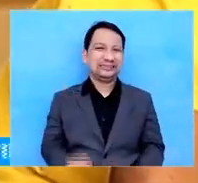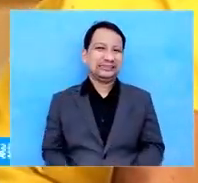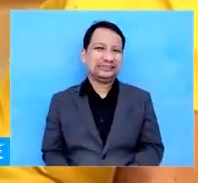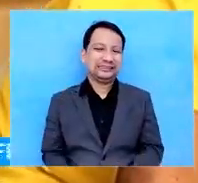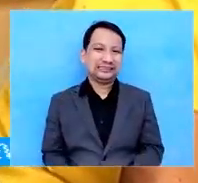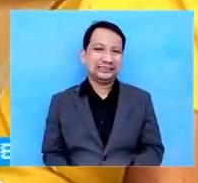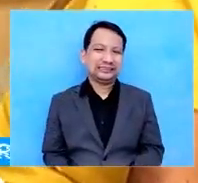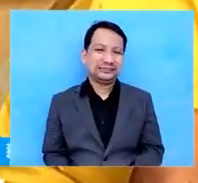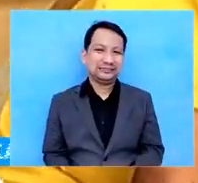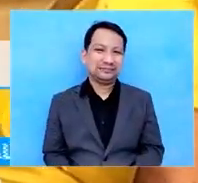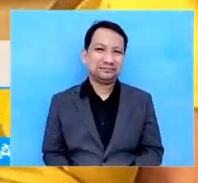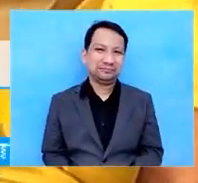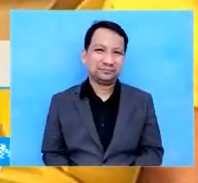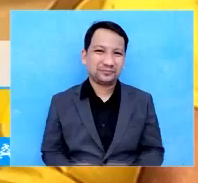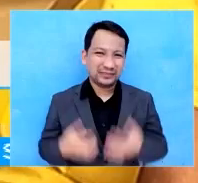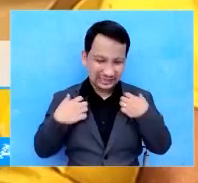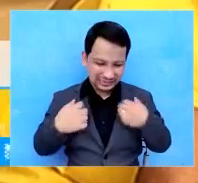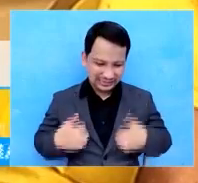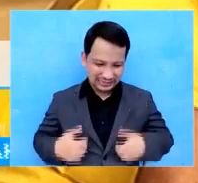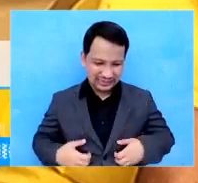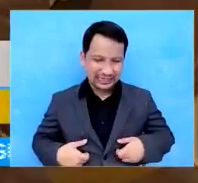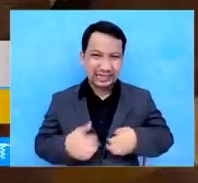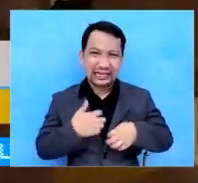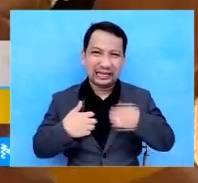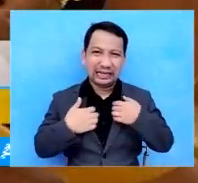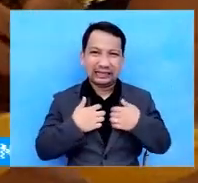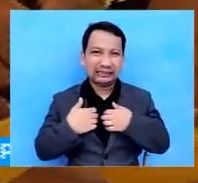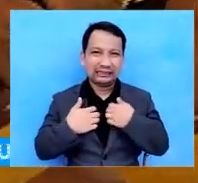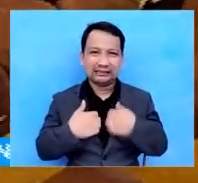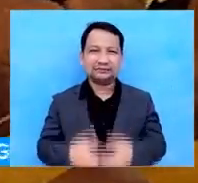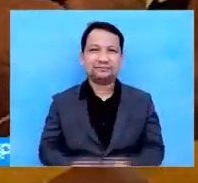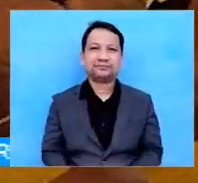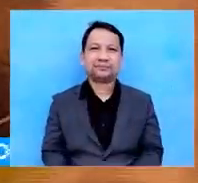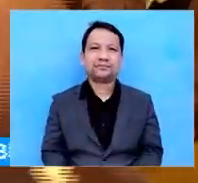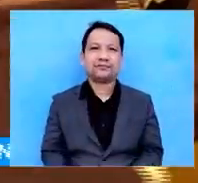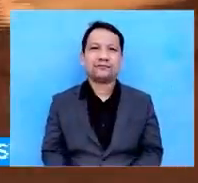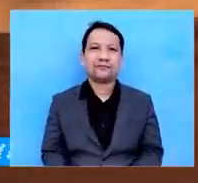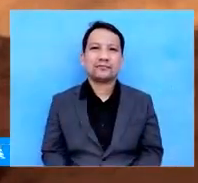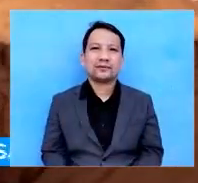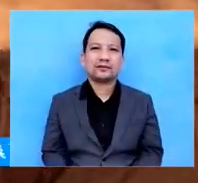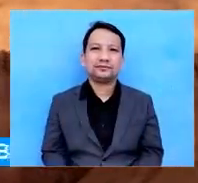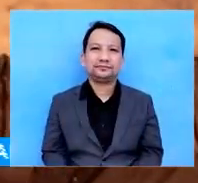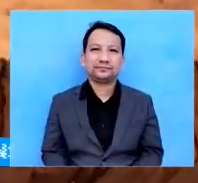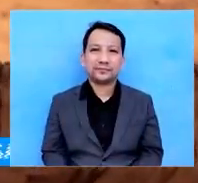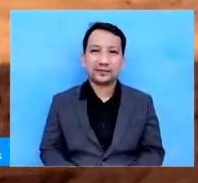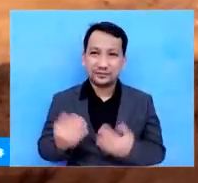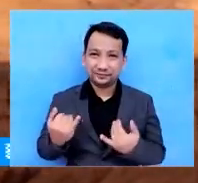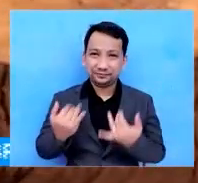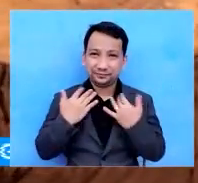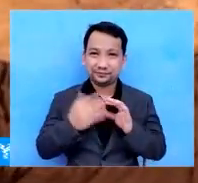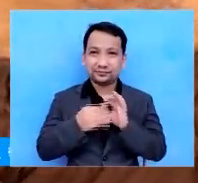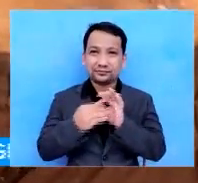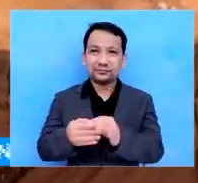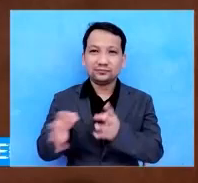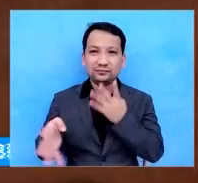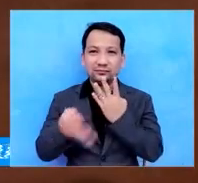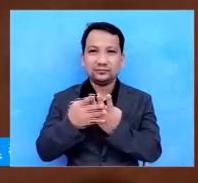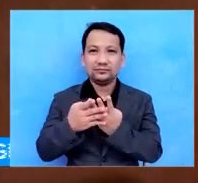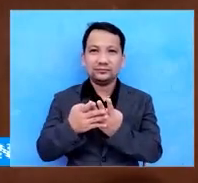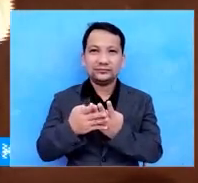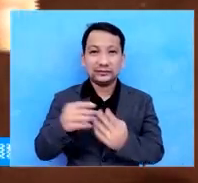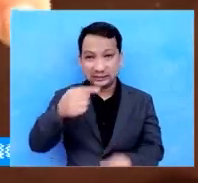pero nag-aasugat pa yung puso talaga siya. Sa tindi ng impeksyon, may ilang bilanggo na nangingitim